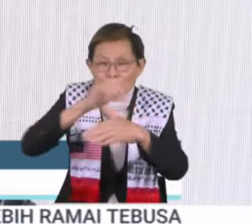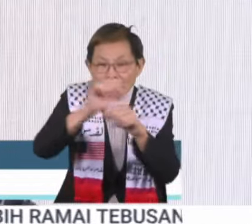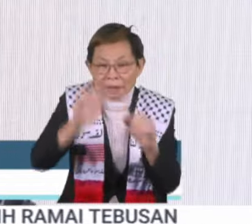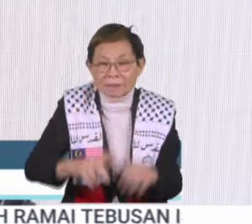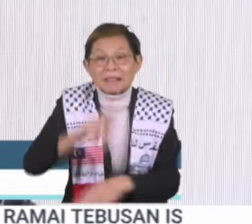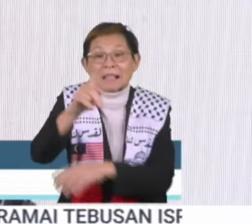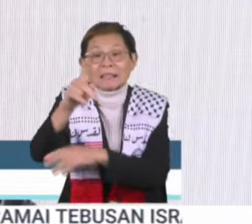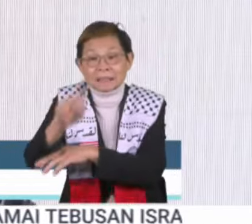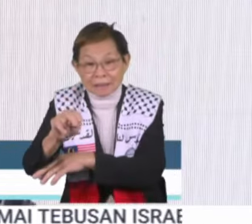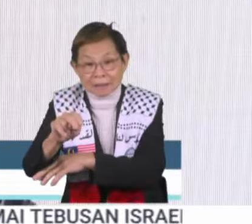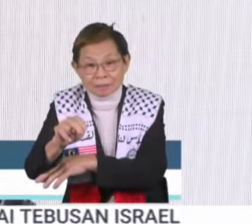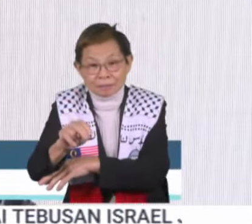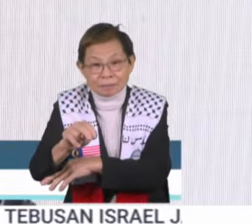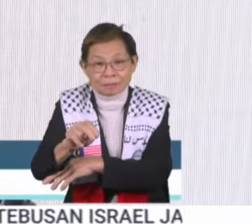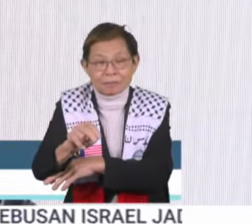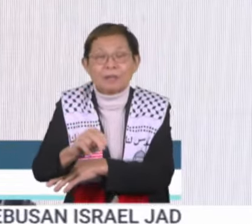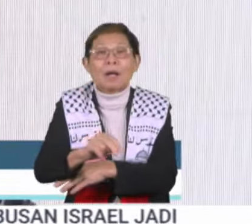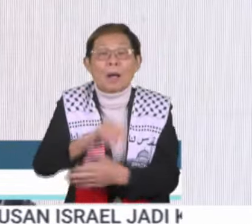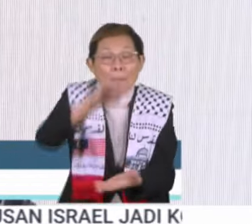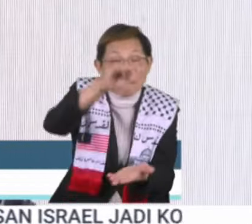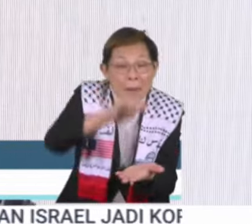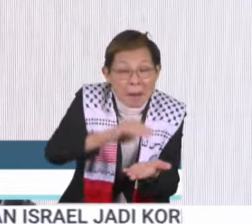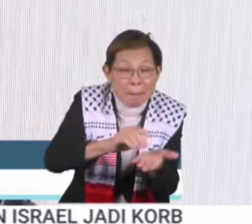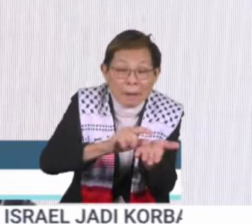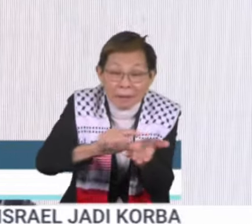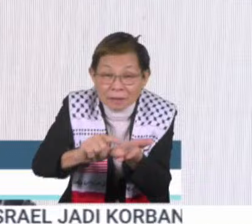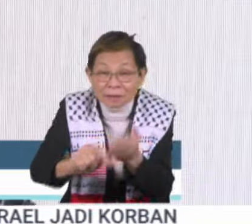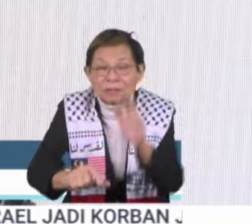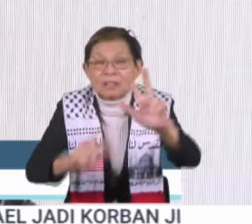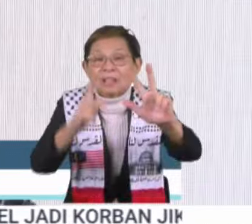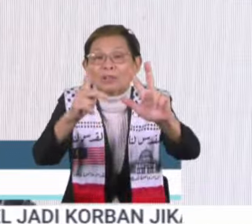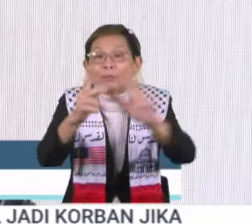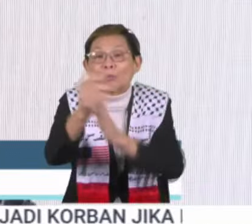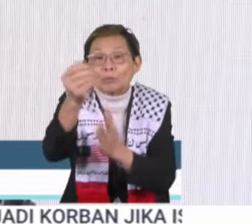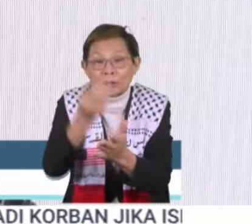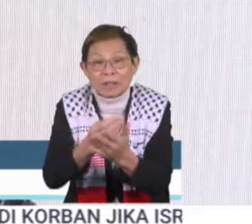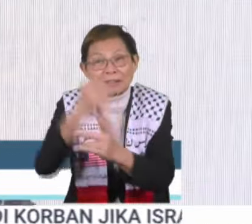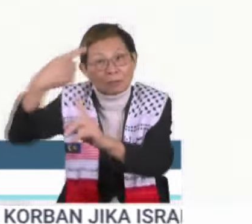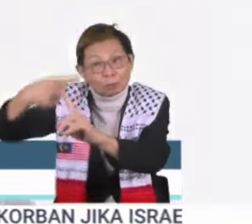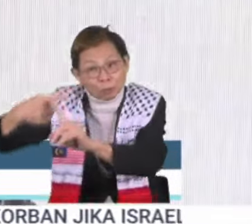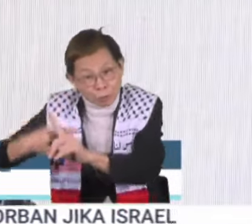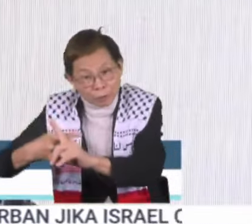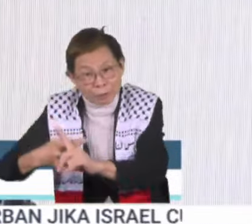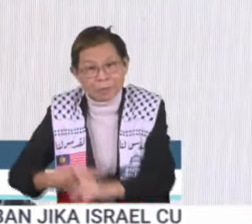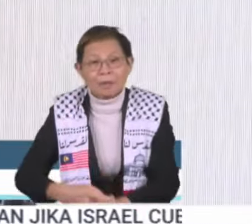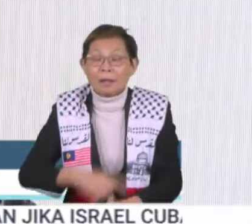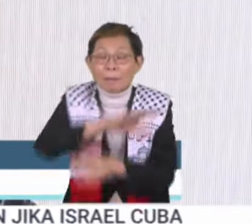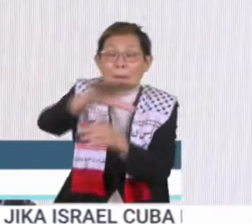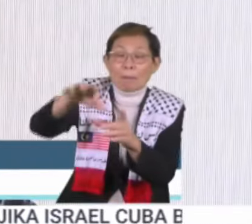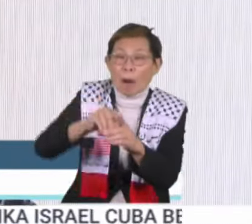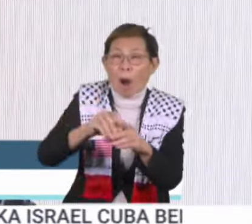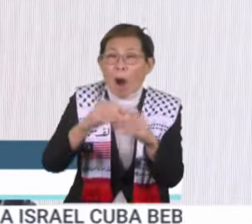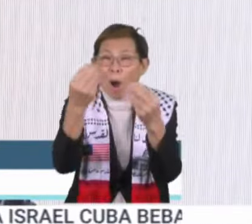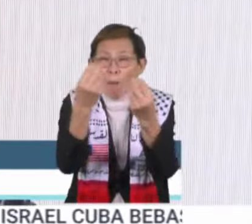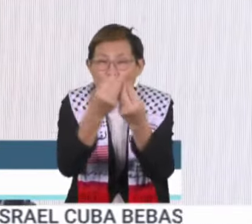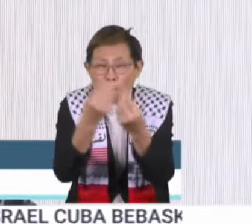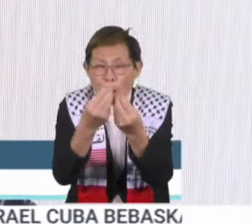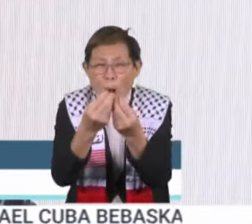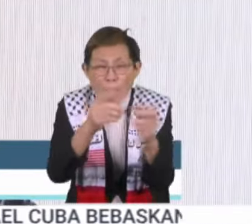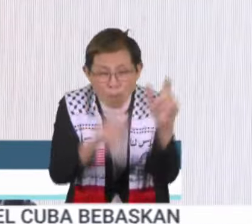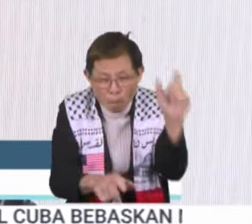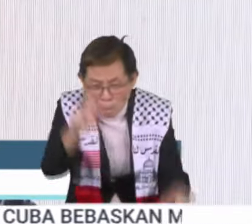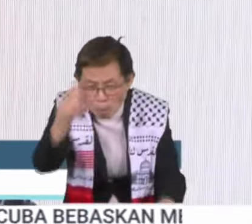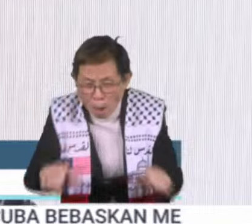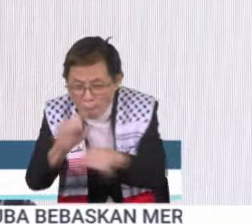bawah keluarga khazanah itu minimum RM3,000 sebulan. Ini melibatkan jumlah yang besar, bukan